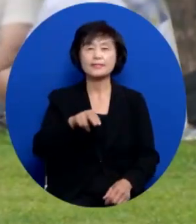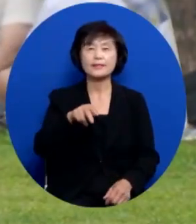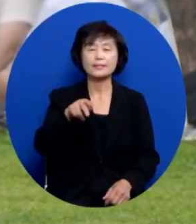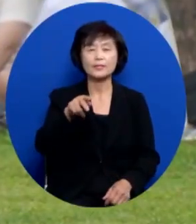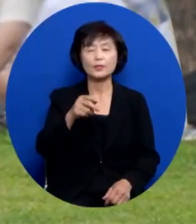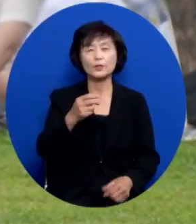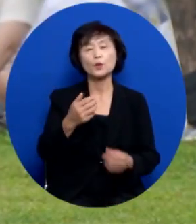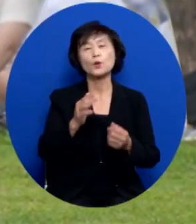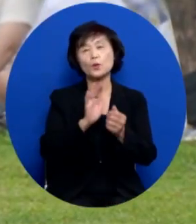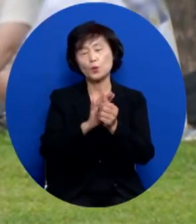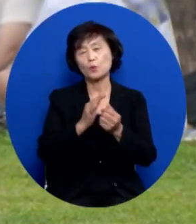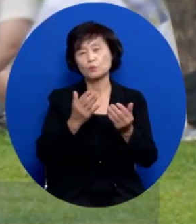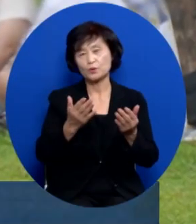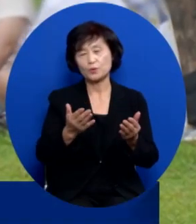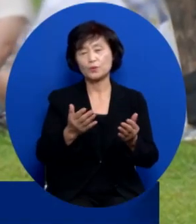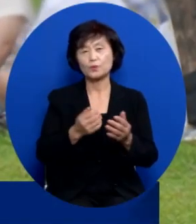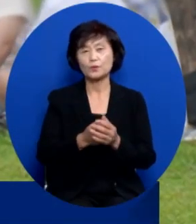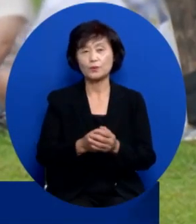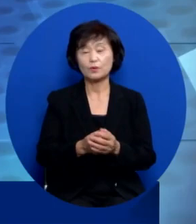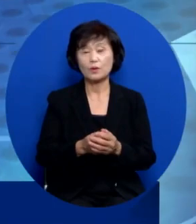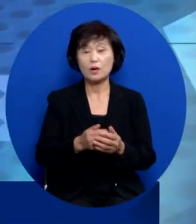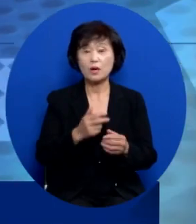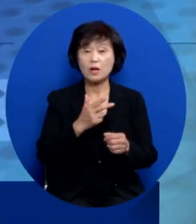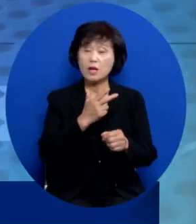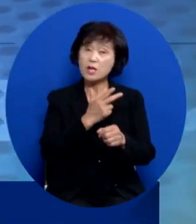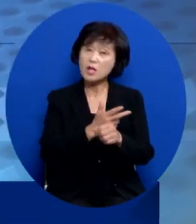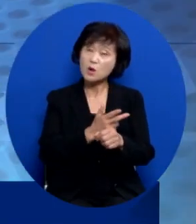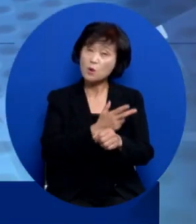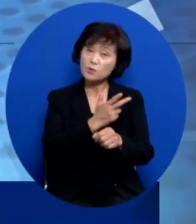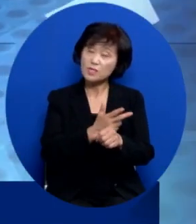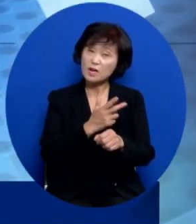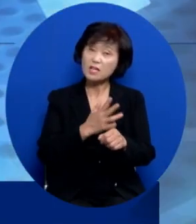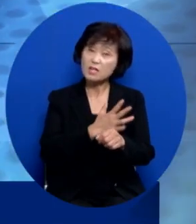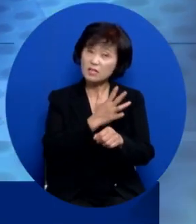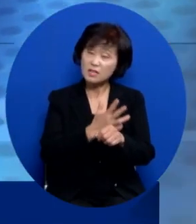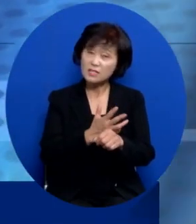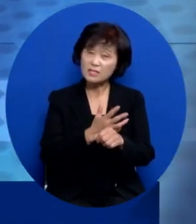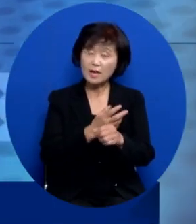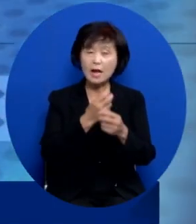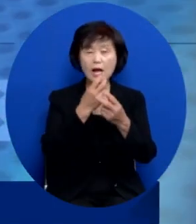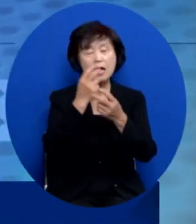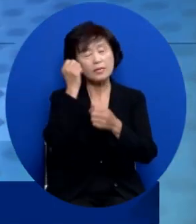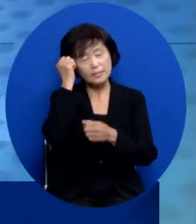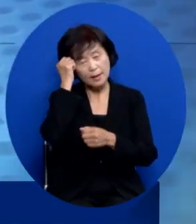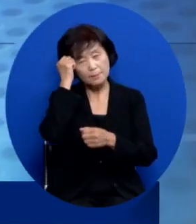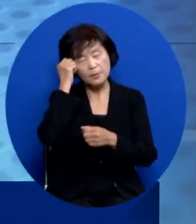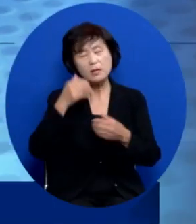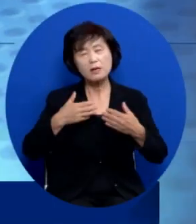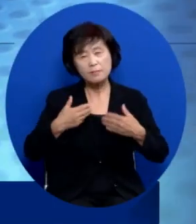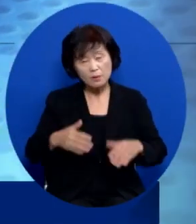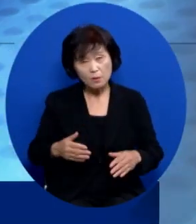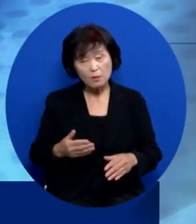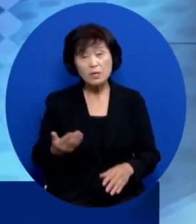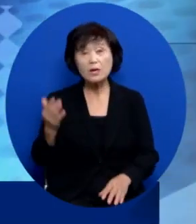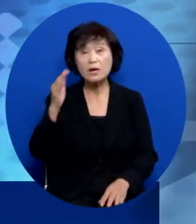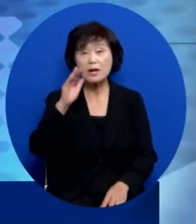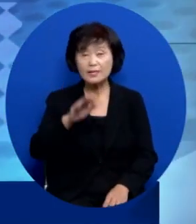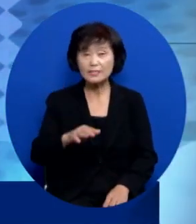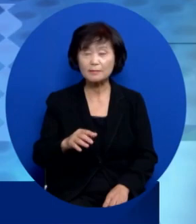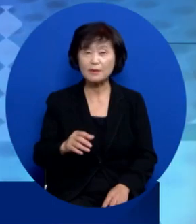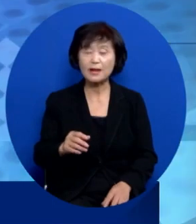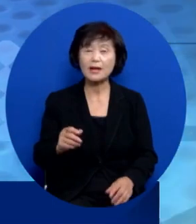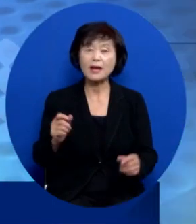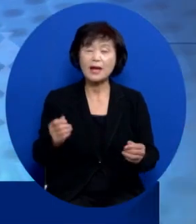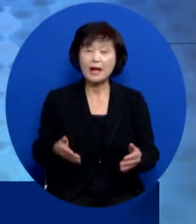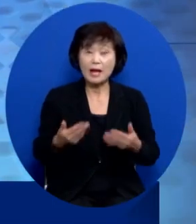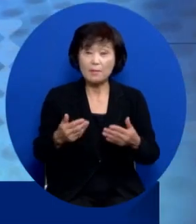말합니다 7시간에서 8시간 정도 적정한 수면을 유지하고 피곤하시더라도 산책이나 가벼운 조깅을 하고